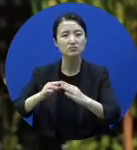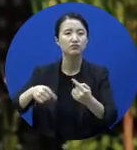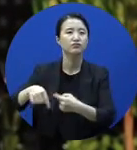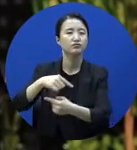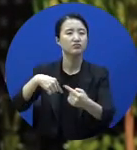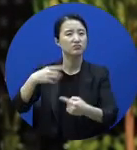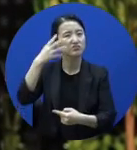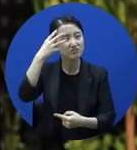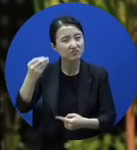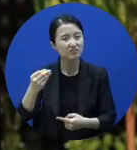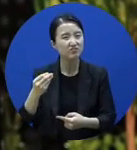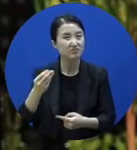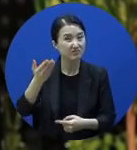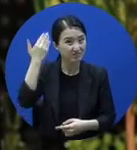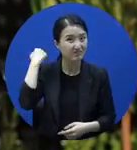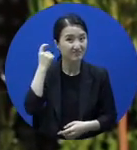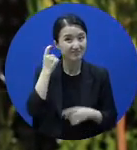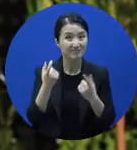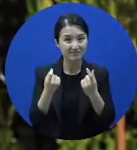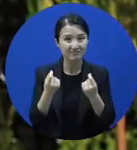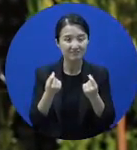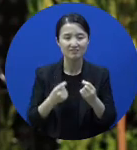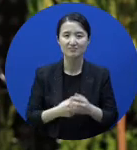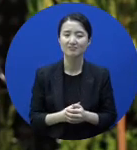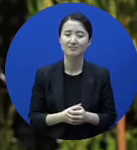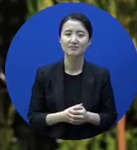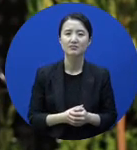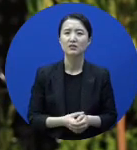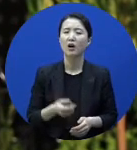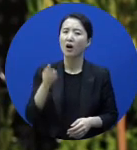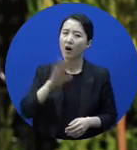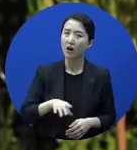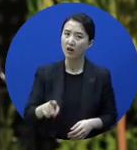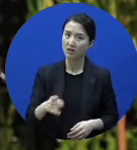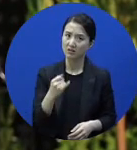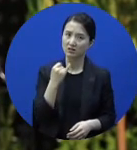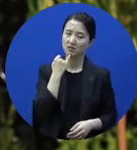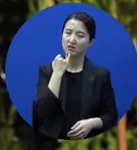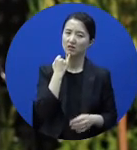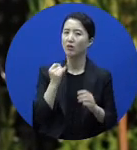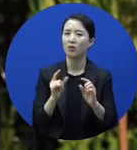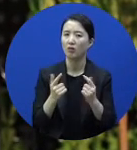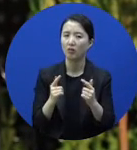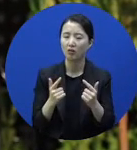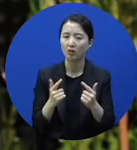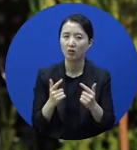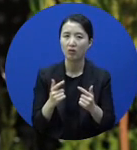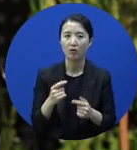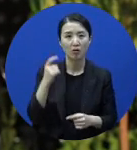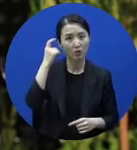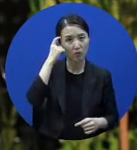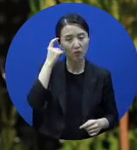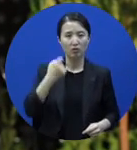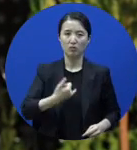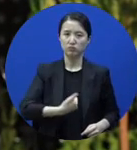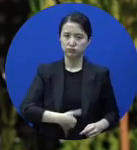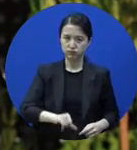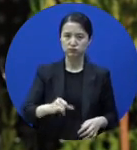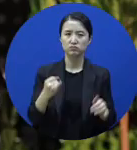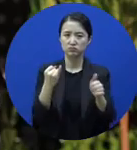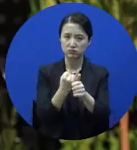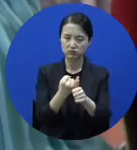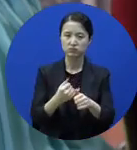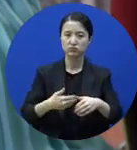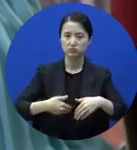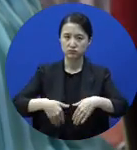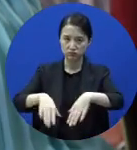앞으로 자식도 뭐 시집장가를 보내야 되고 어느 정도 어떤 삶들 자체를 본인도 만들어가야 되는데